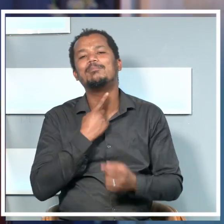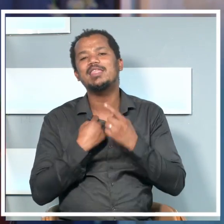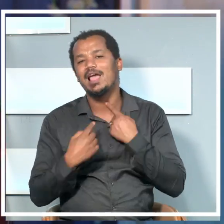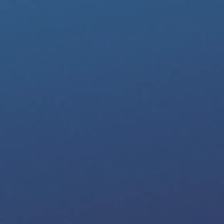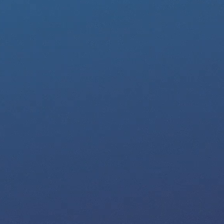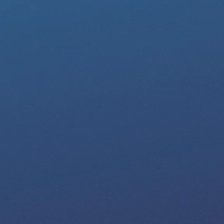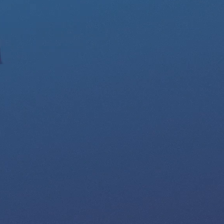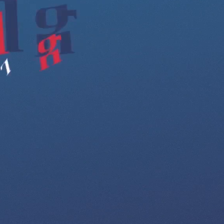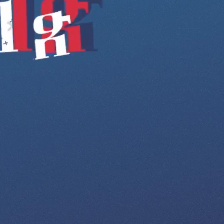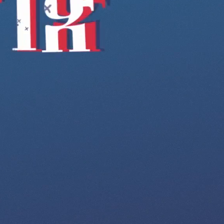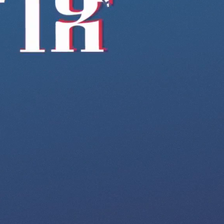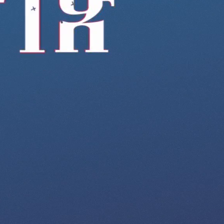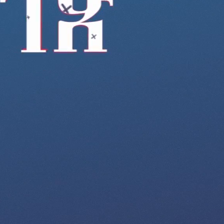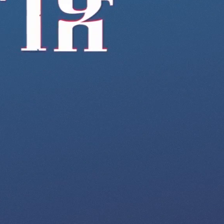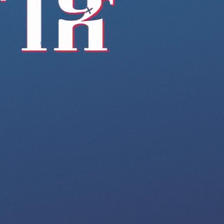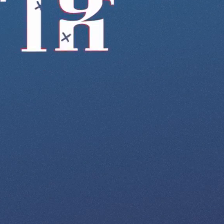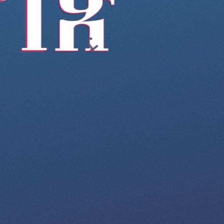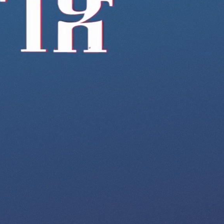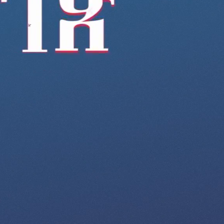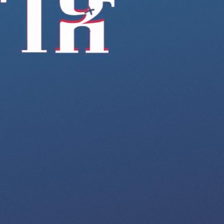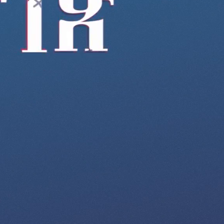እንዲሆንላችሁ እመኛለሁ።